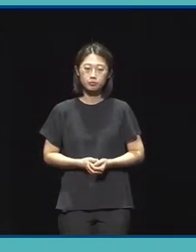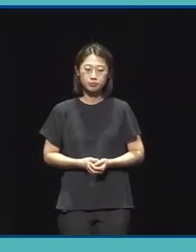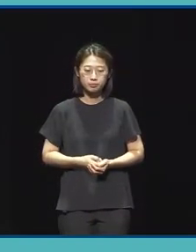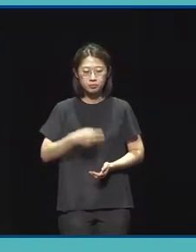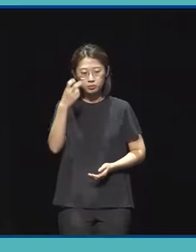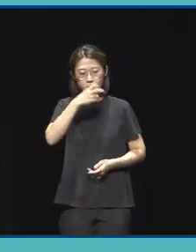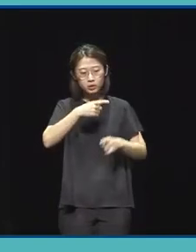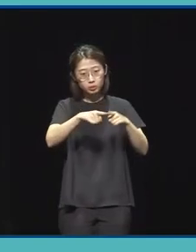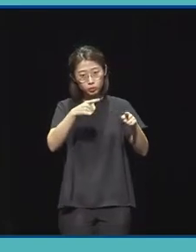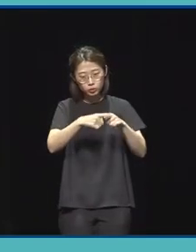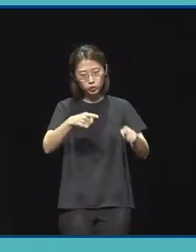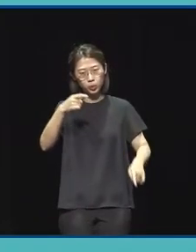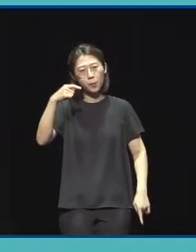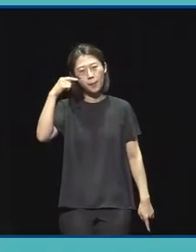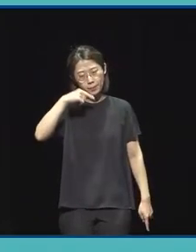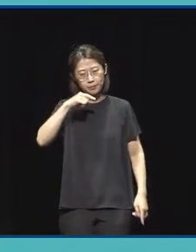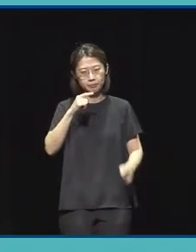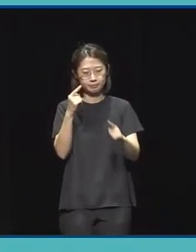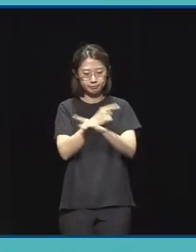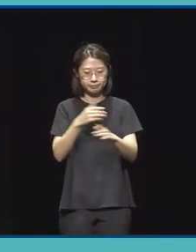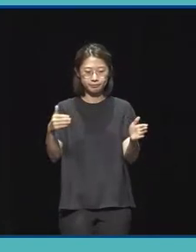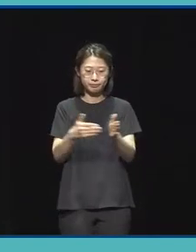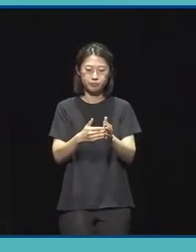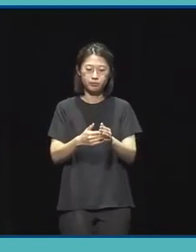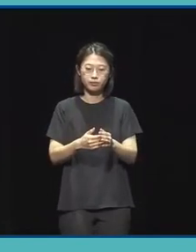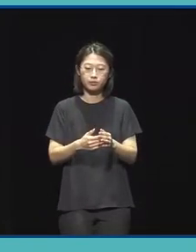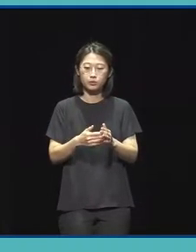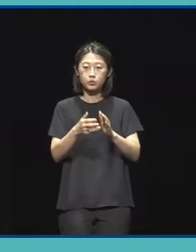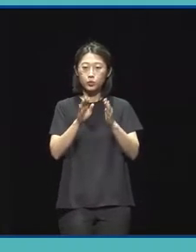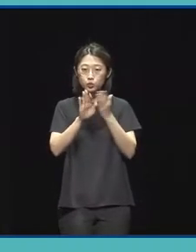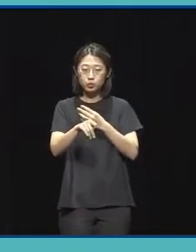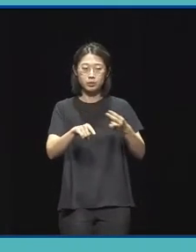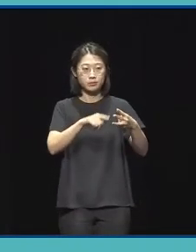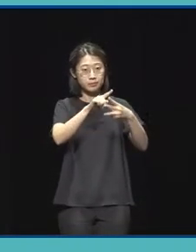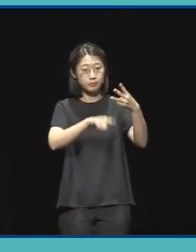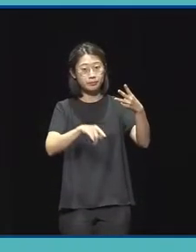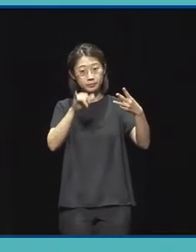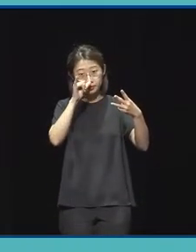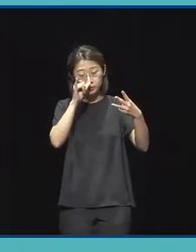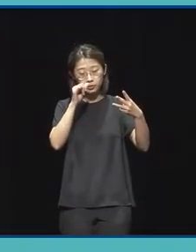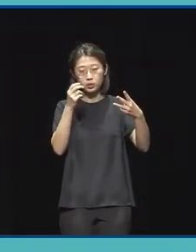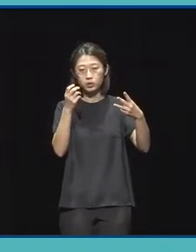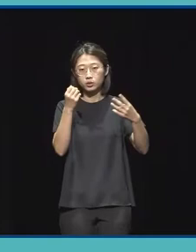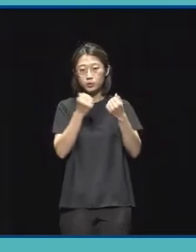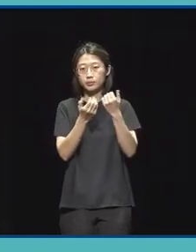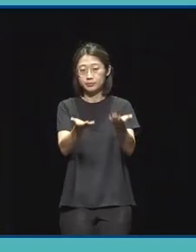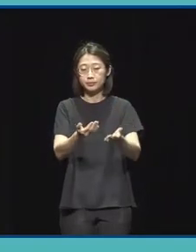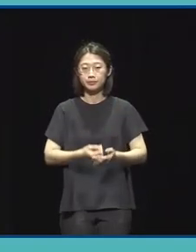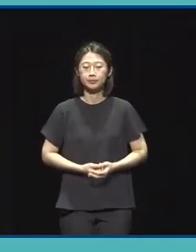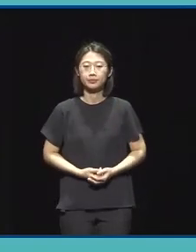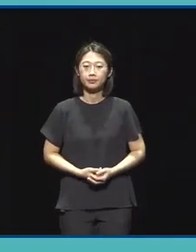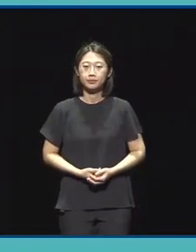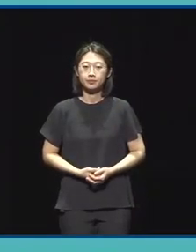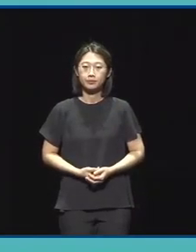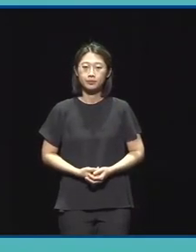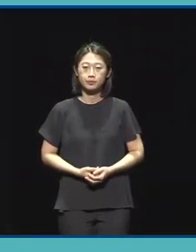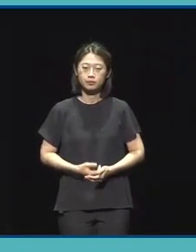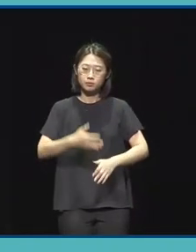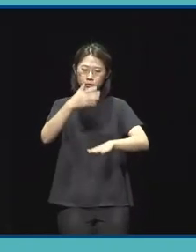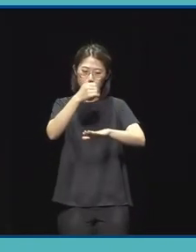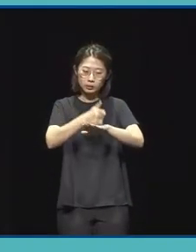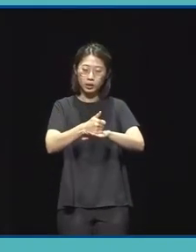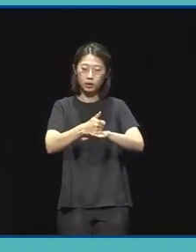고도했습니다 이따가 3가지 크게 심의 기준이 지금 설계가 되어 있습니다 그중에 좀